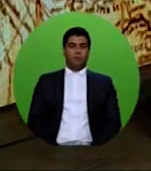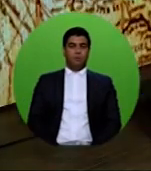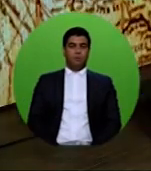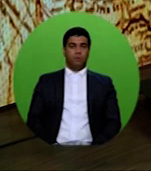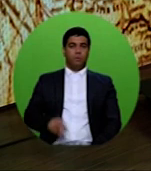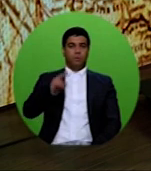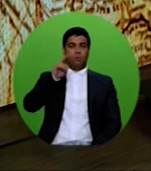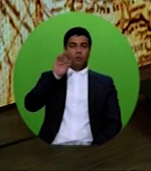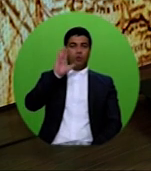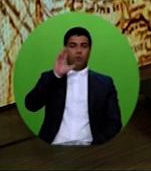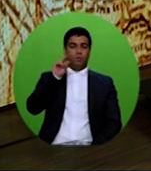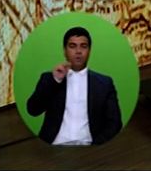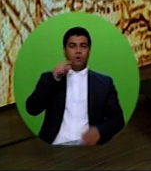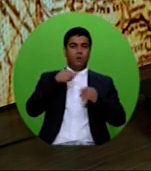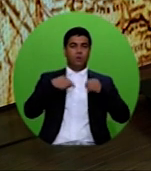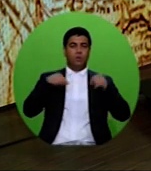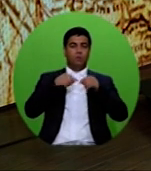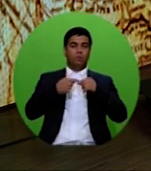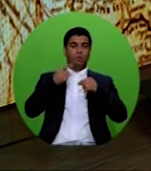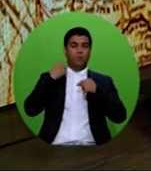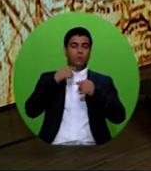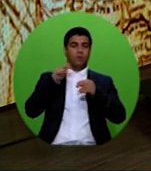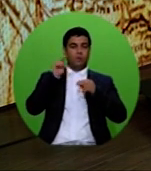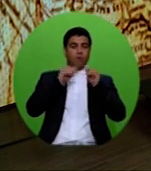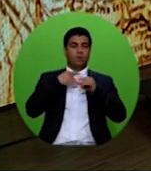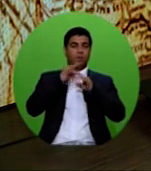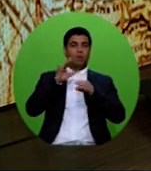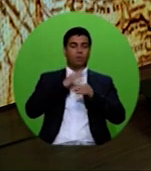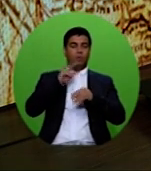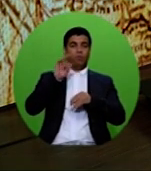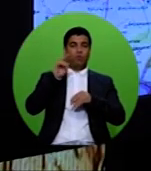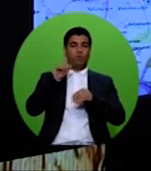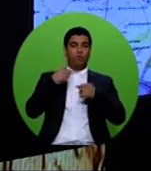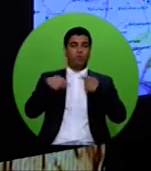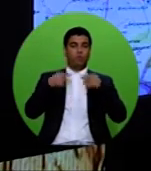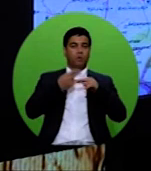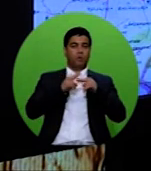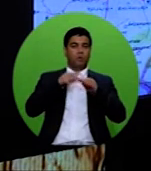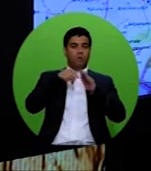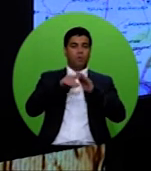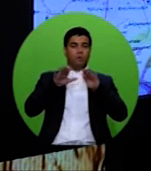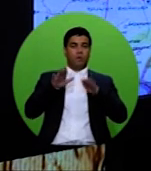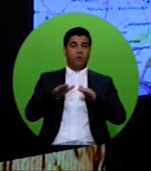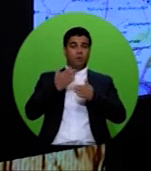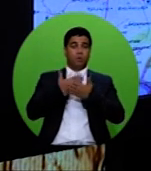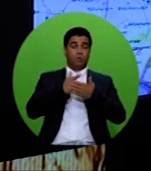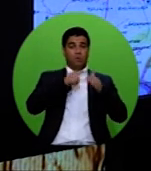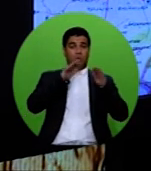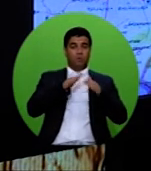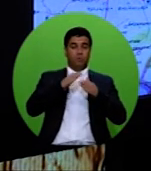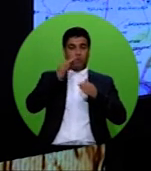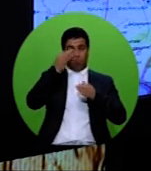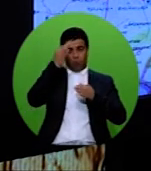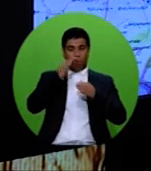Почвы территории. Как мы с вами говорили на прошлом занятии, почвы отличаются от того, где они расположены. Если они расположены в